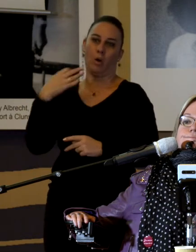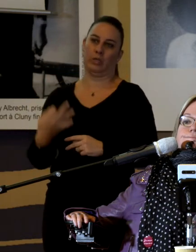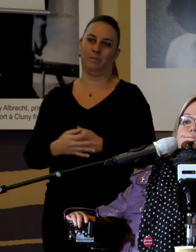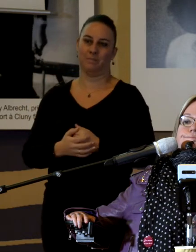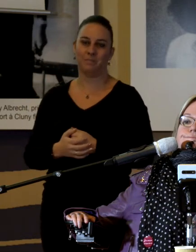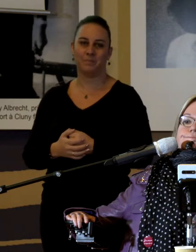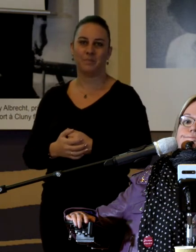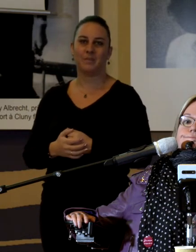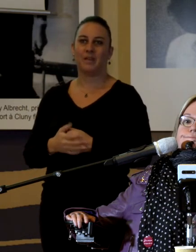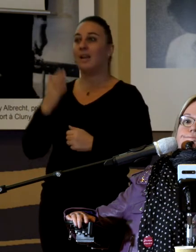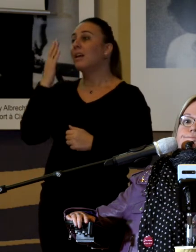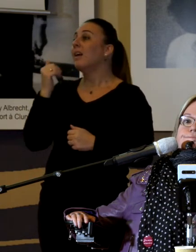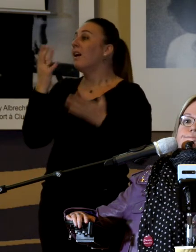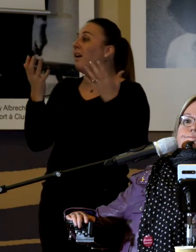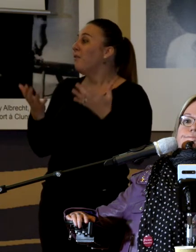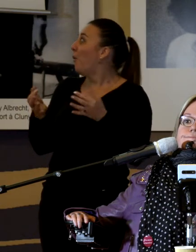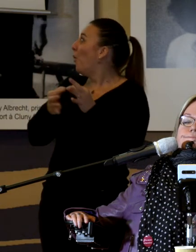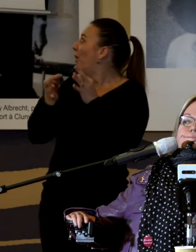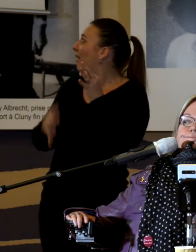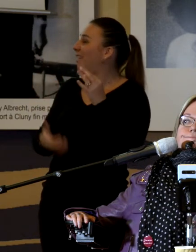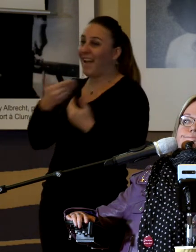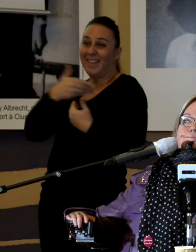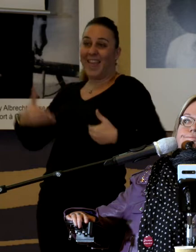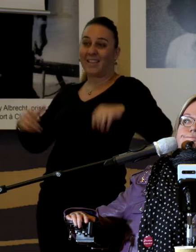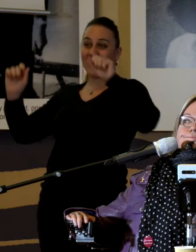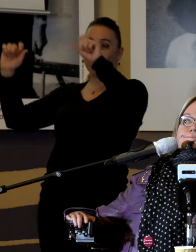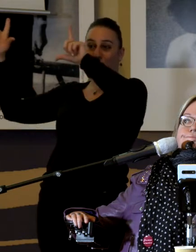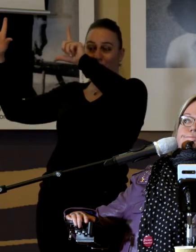J'avais juste fini sur une petite diapo sur